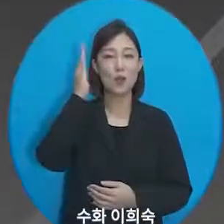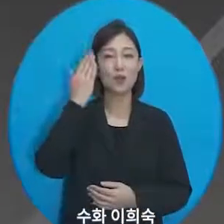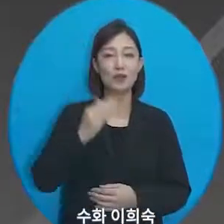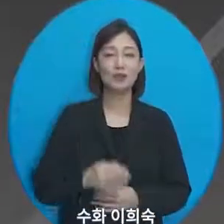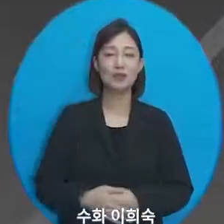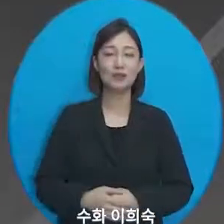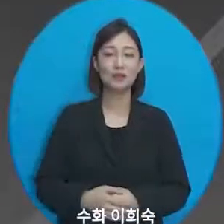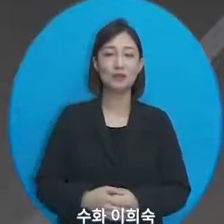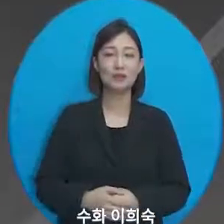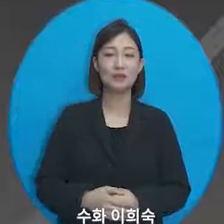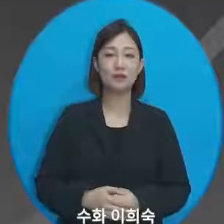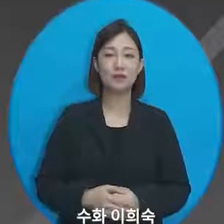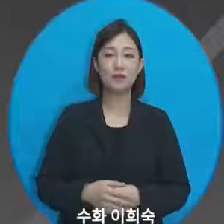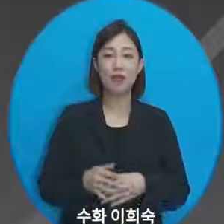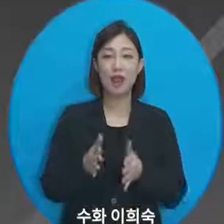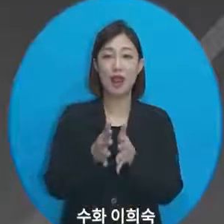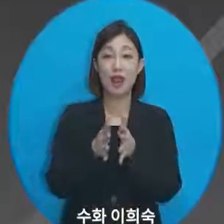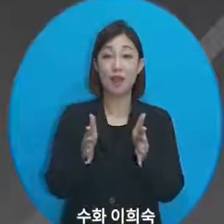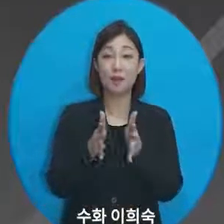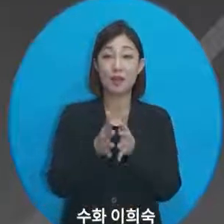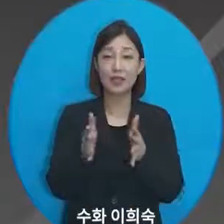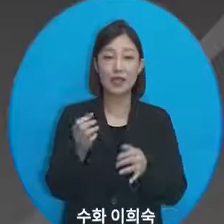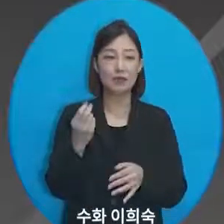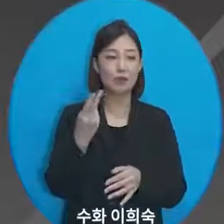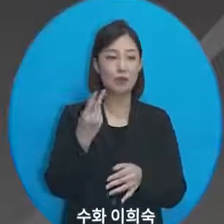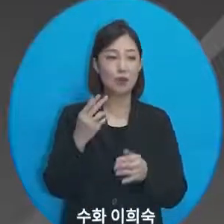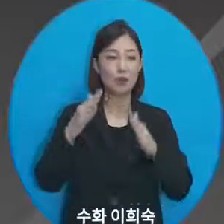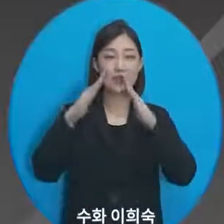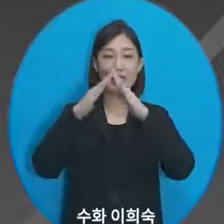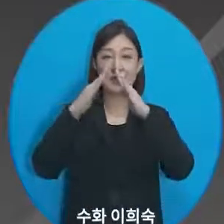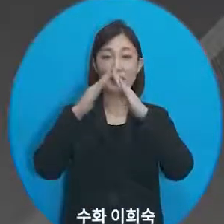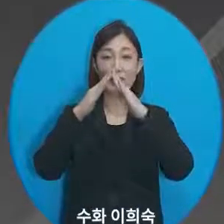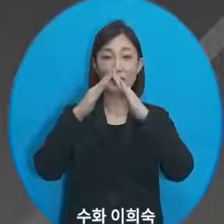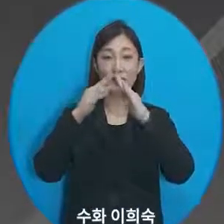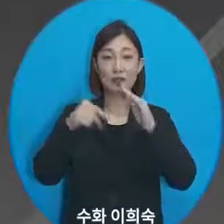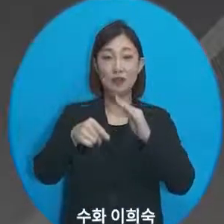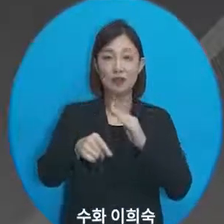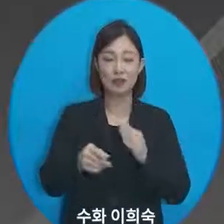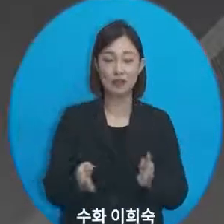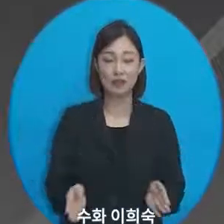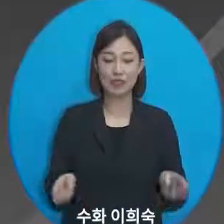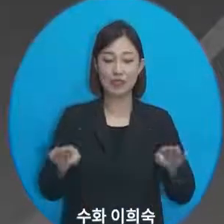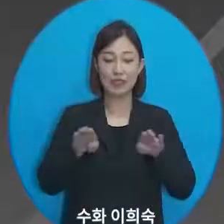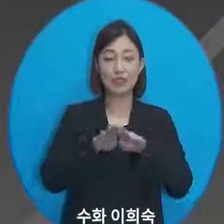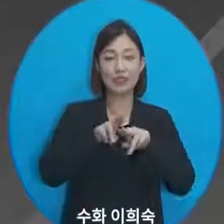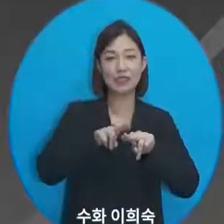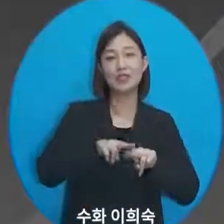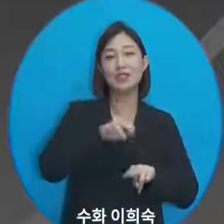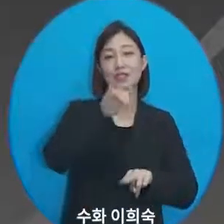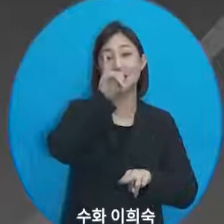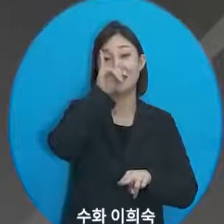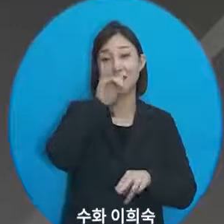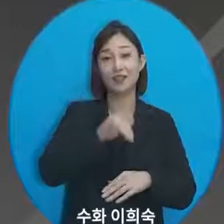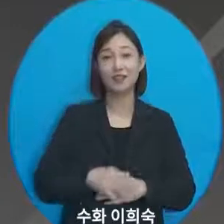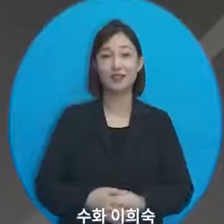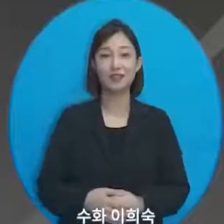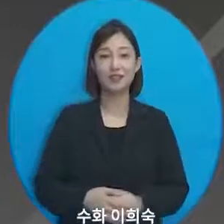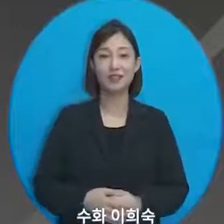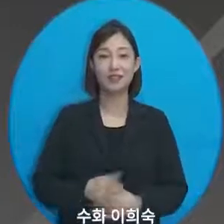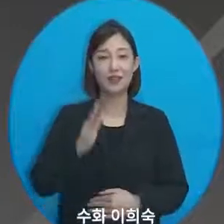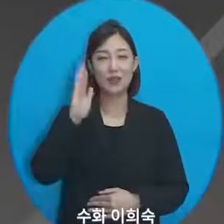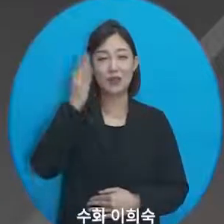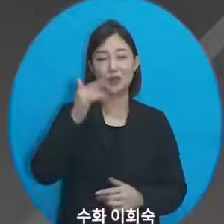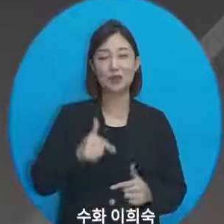분양되고 있는 그 주택들에서는 심심찮게 볼 수 있는 내용 중에 하나입니다. 그래서